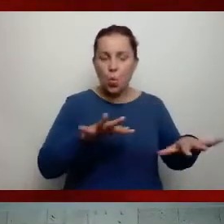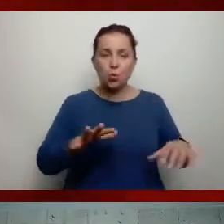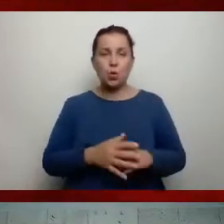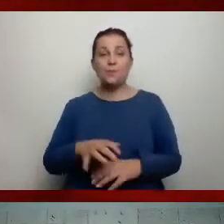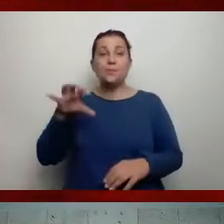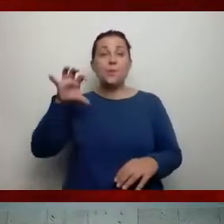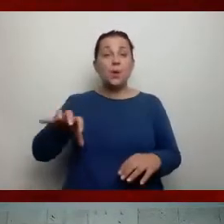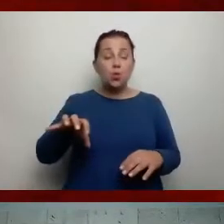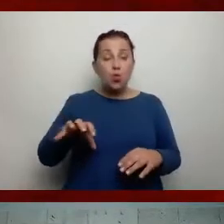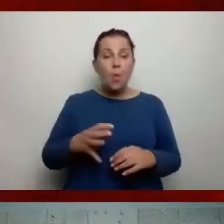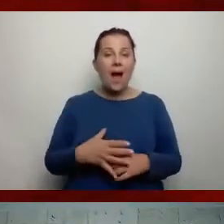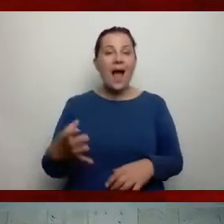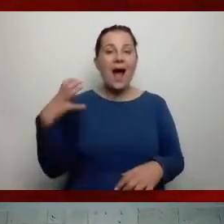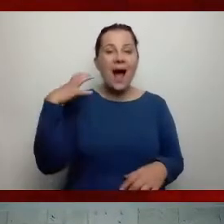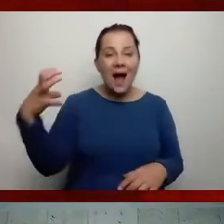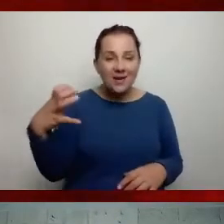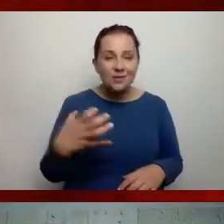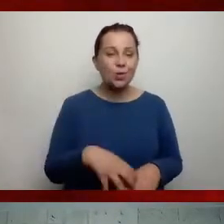z przestępcami,